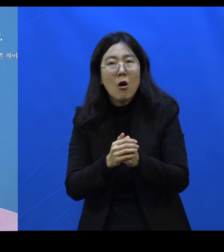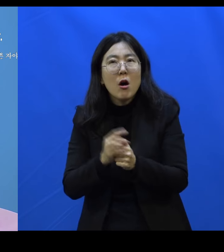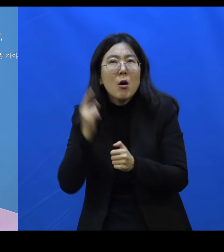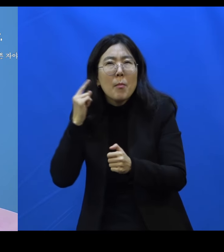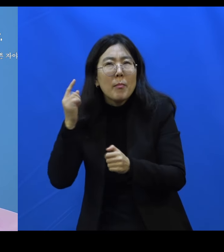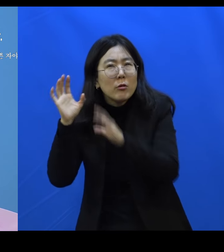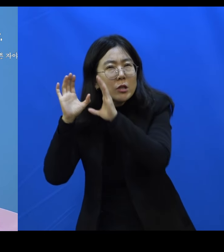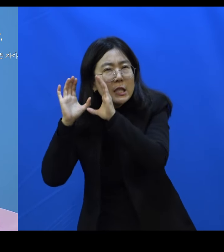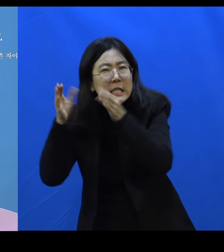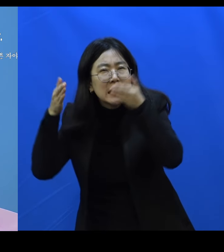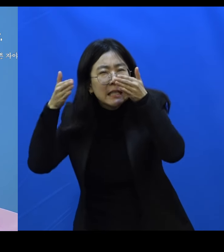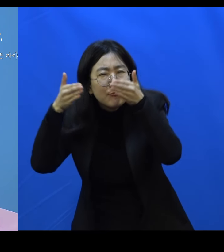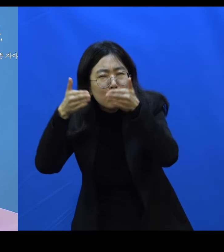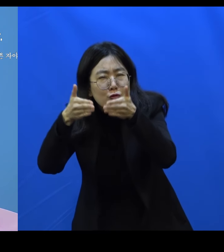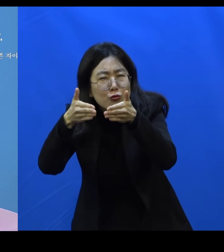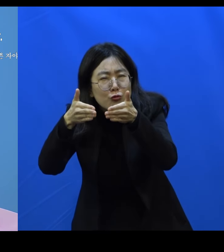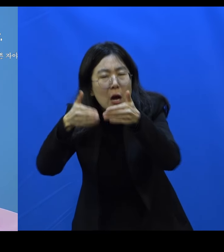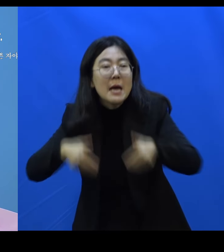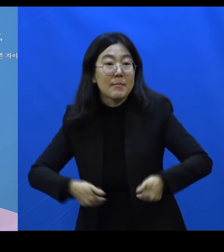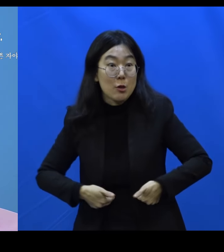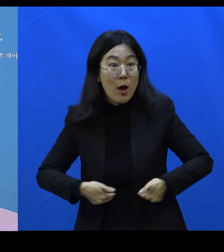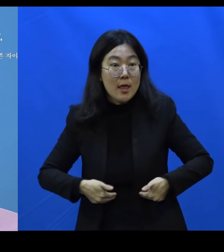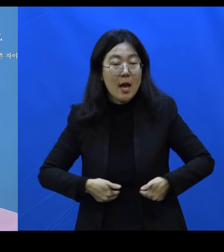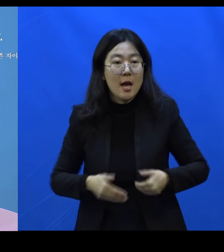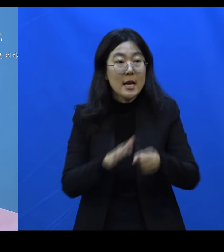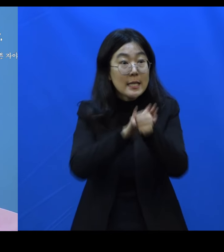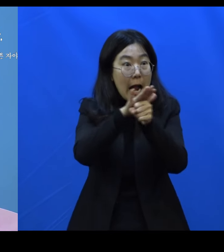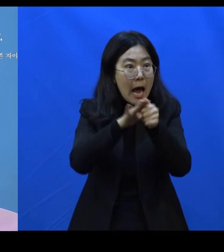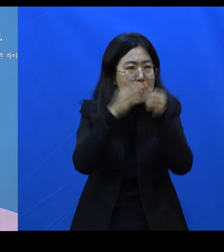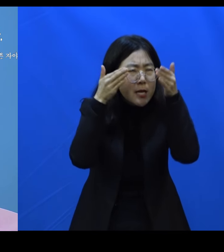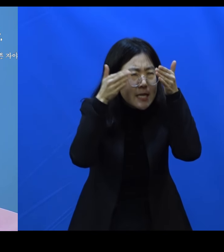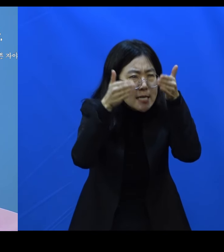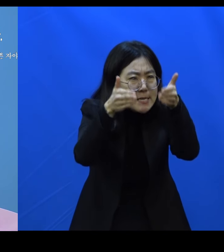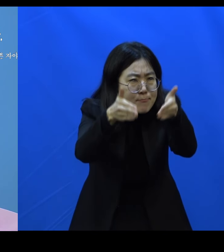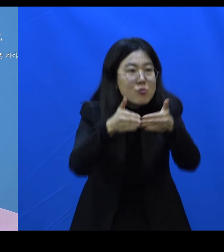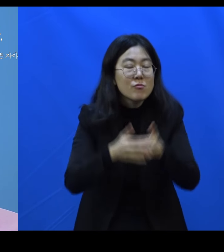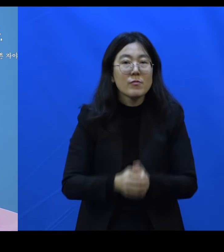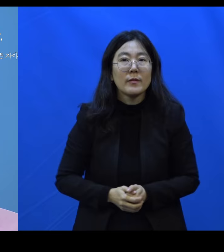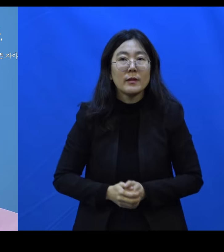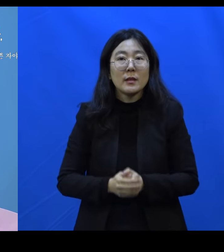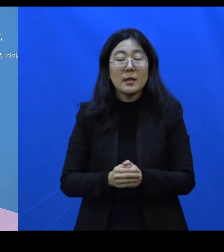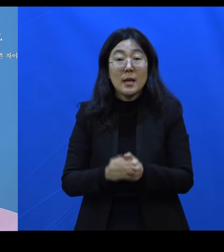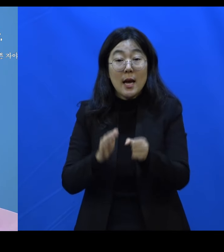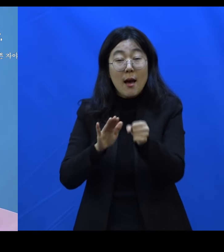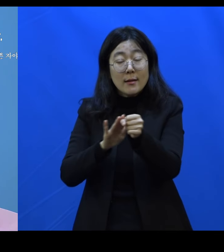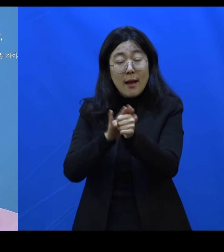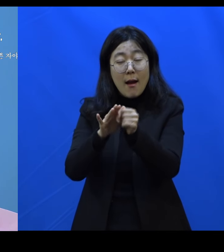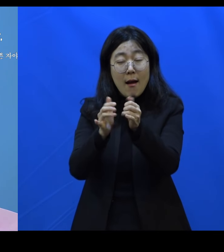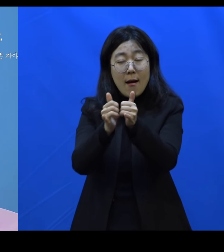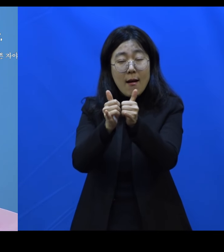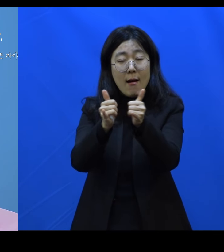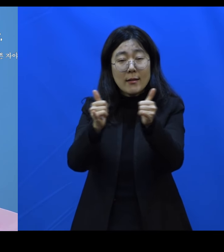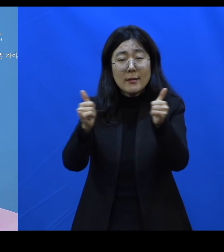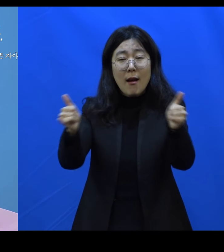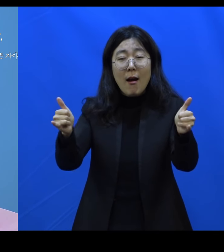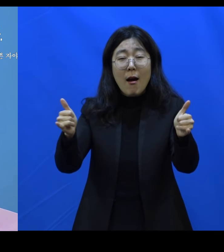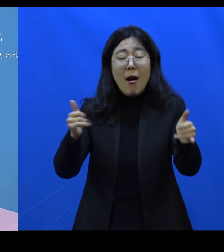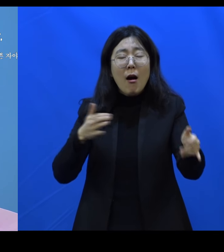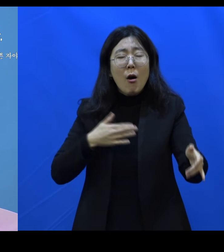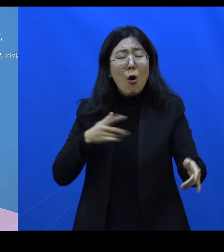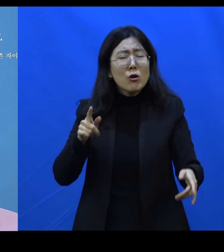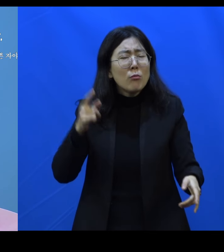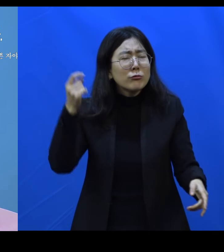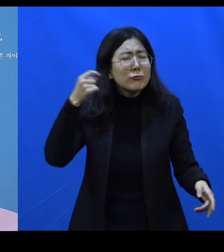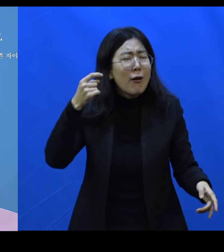게 더 우선하죠. 자, 이게 첫 번째가 뭐죠? 내 사랑하는 자의 목소리구나. 그래서 나의 사랑하는 자,